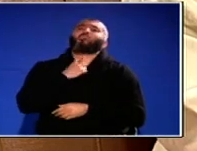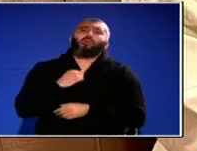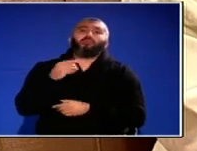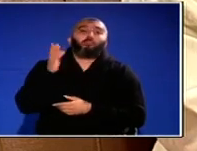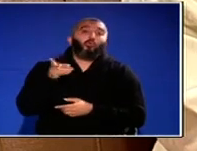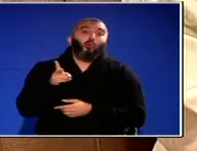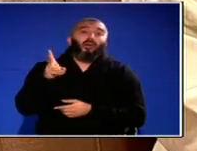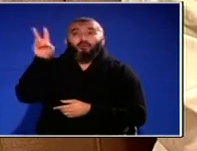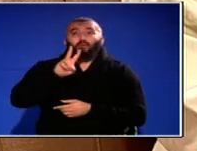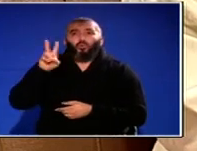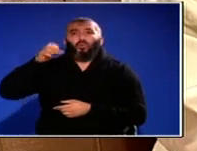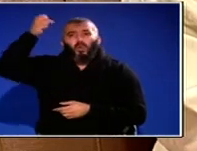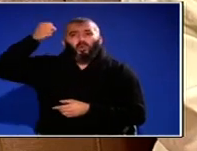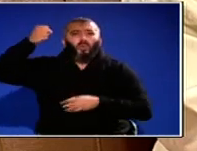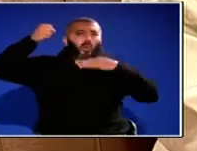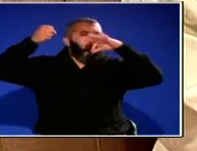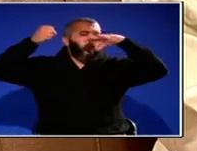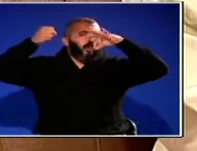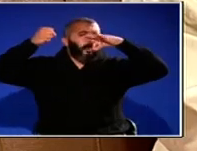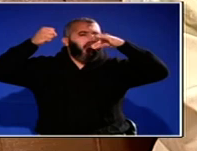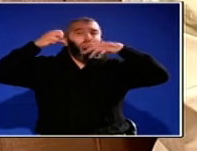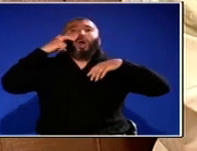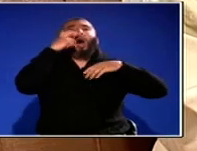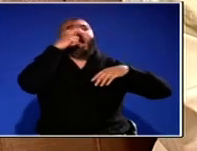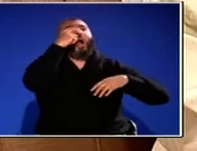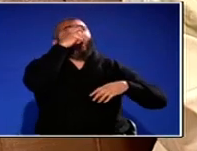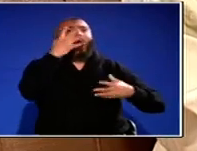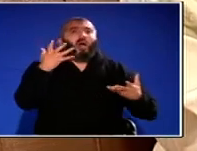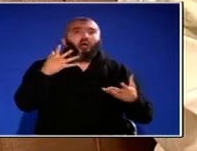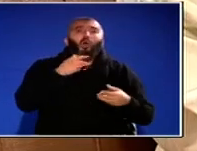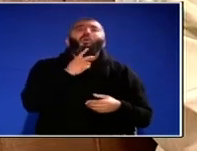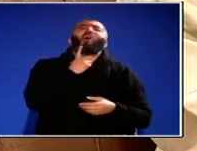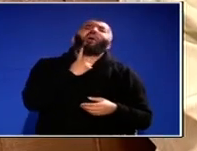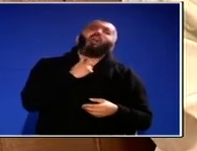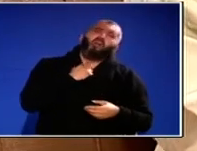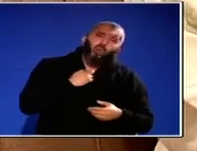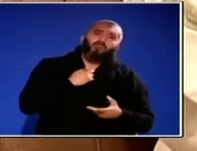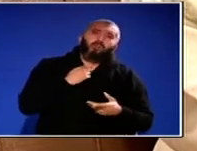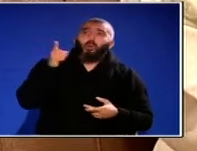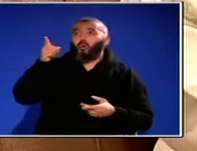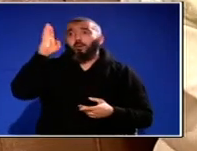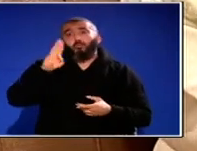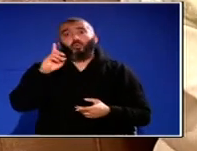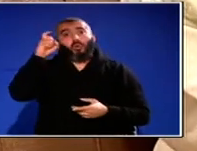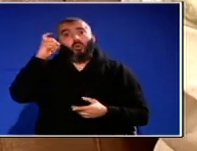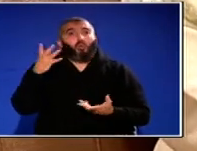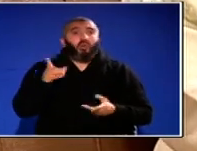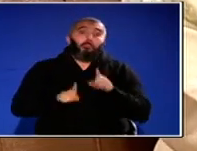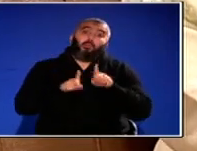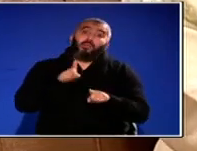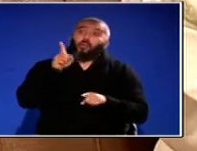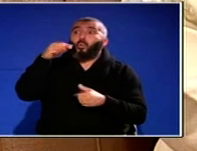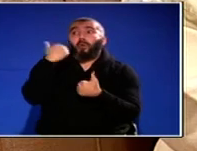مع الناس ممكن يعطش، كاين بعض عنده السكر عنده السكر الله يفتح عليك، يعني ممكن دائما احنا نمشوا على التأويل